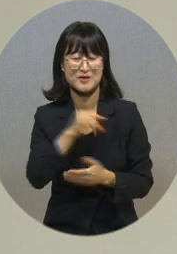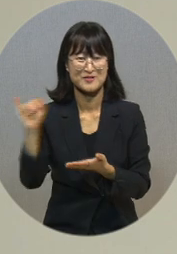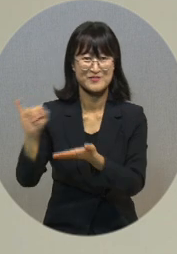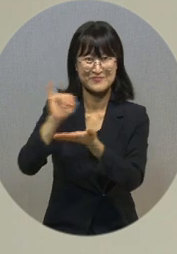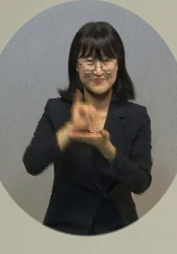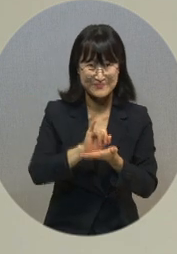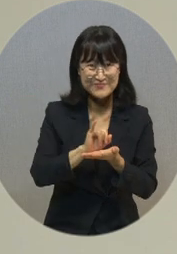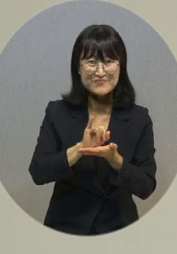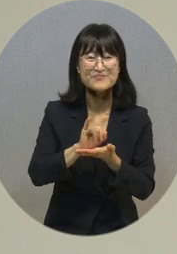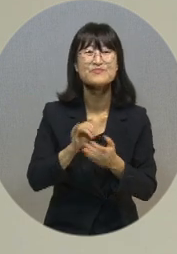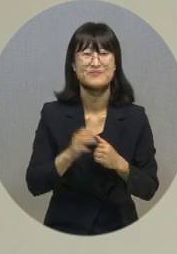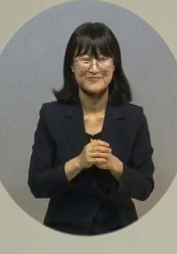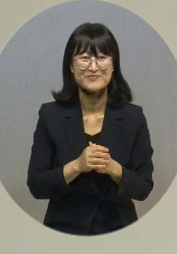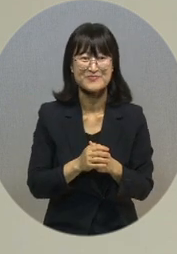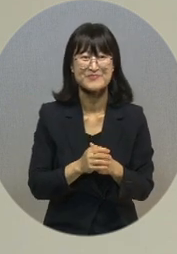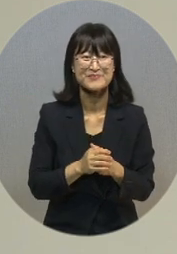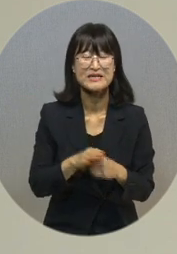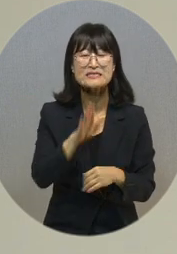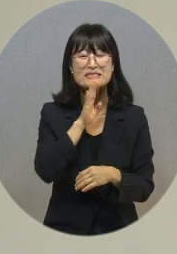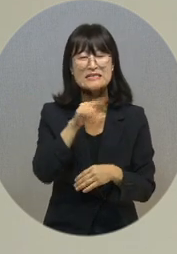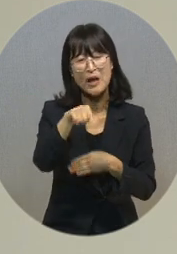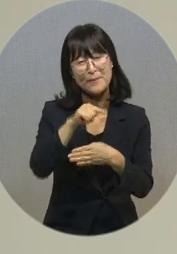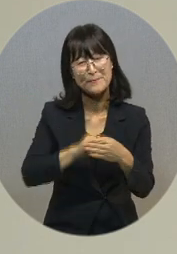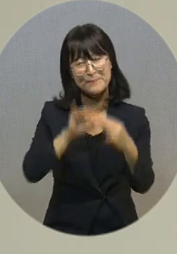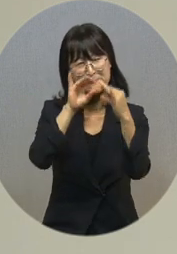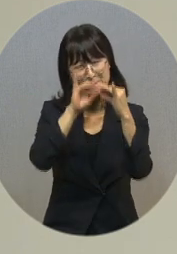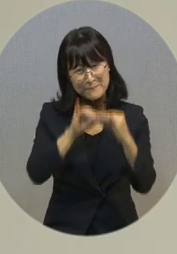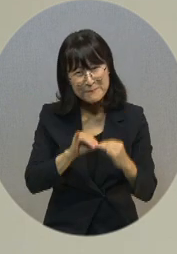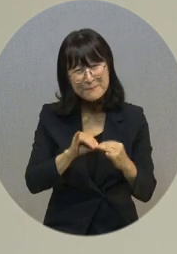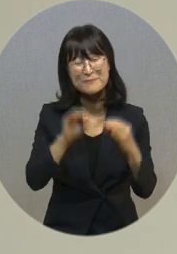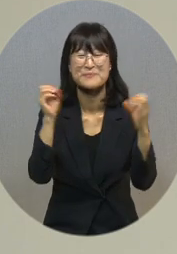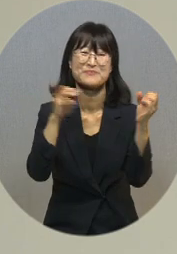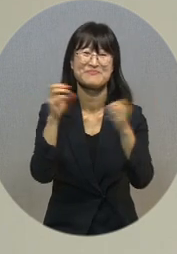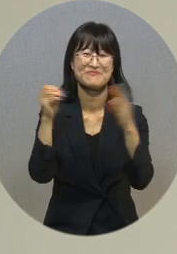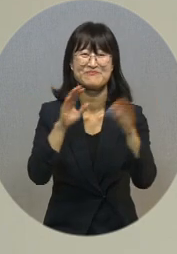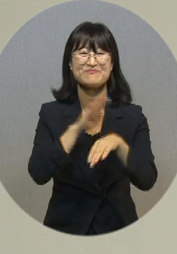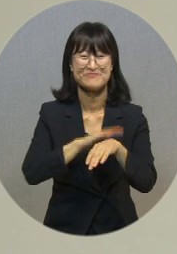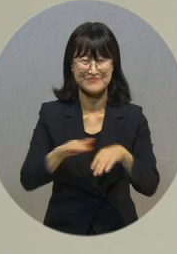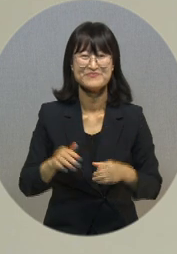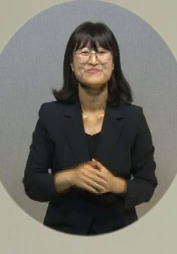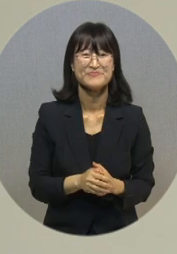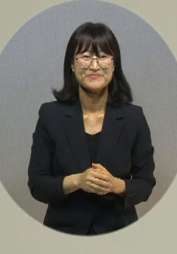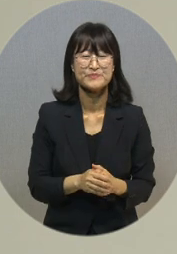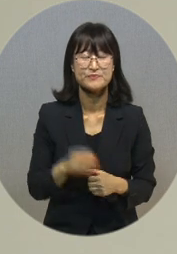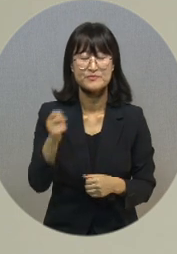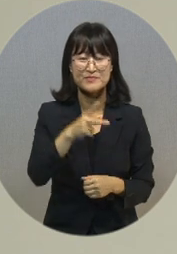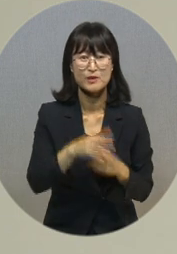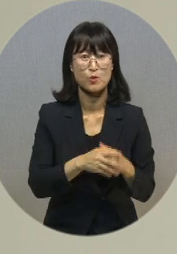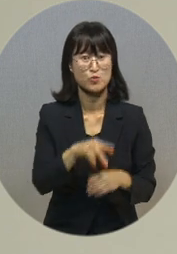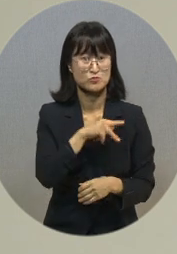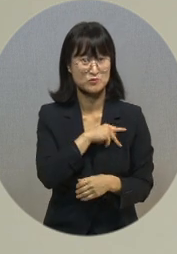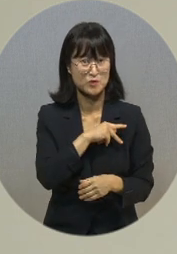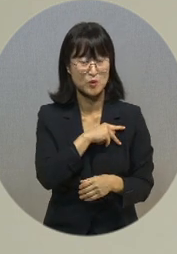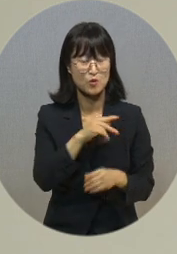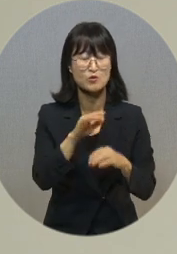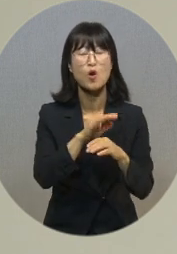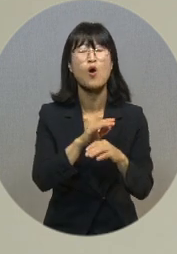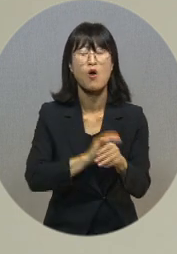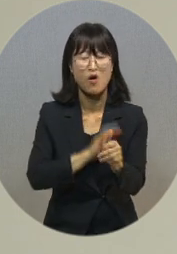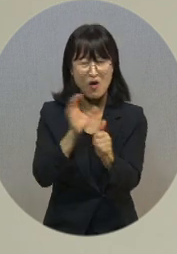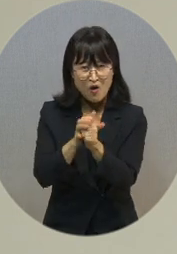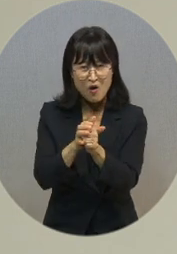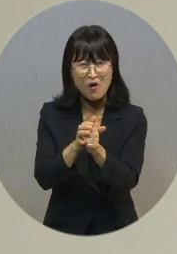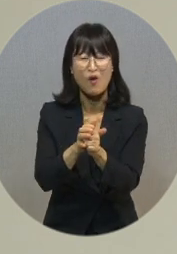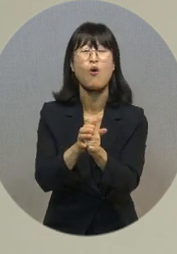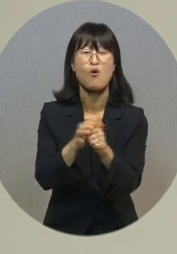정말 솔직한 공감의 시간 또 대화의 시간을 가져봤습니다. 아, 그리고요, 최보연 의원님이 왜 국회의원이 됐는지